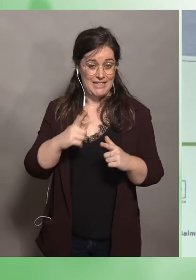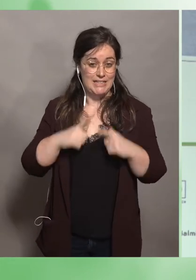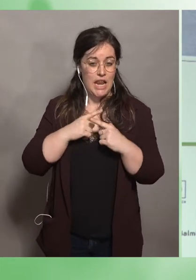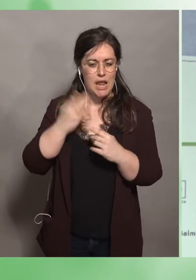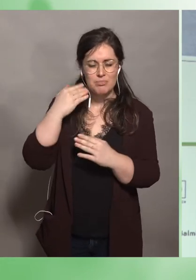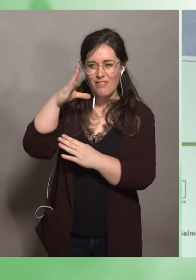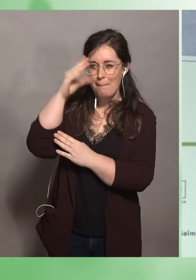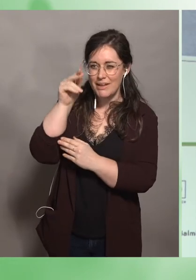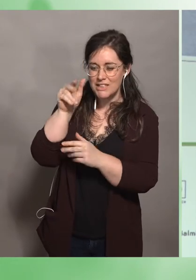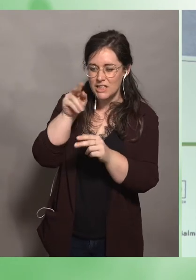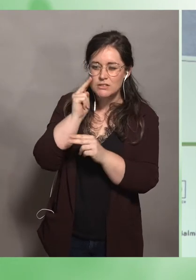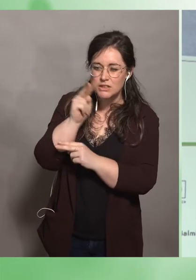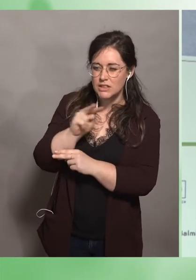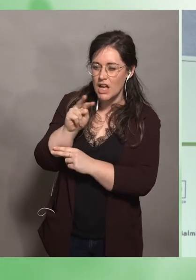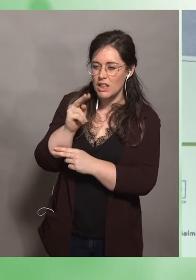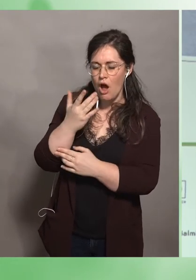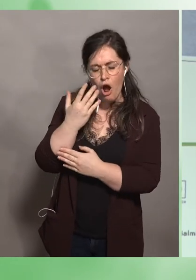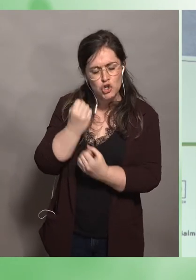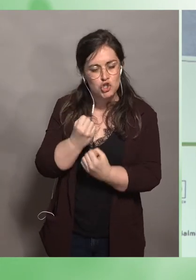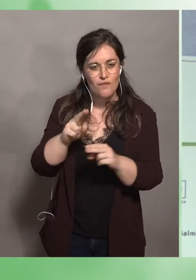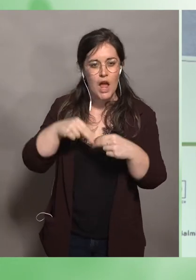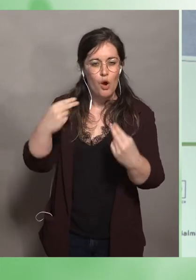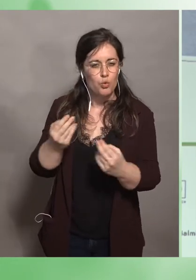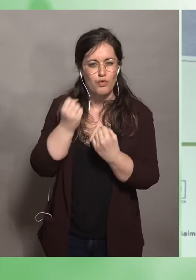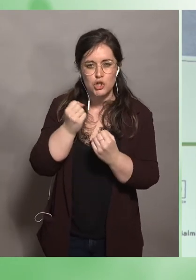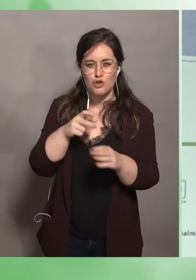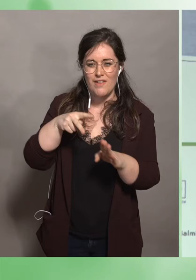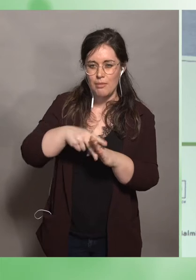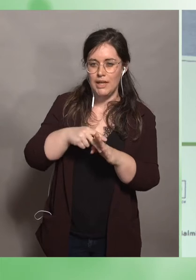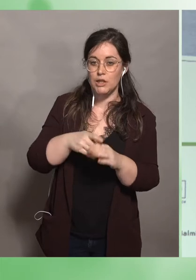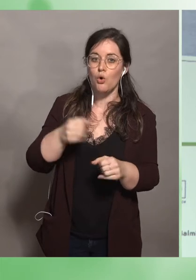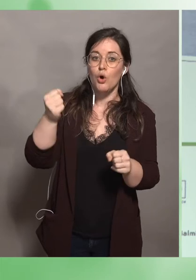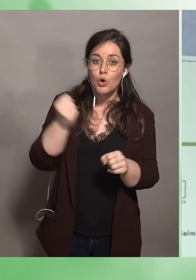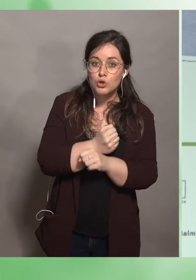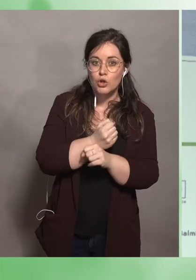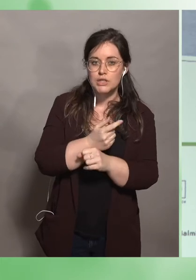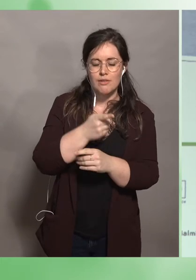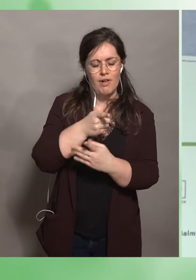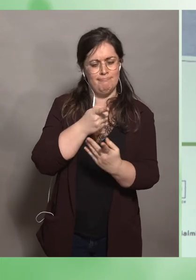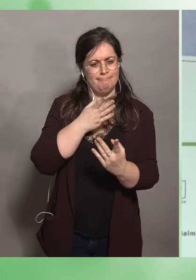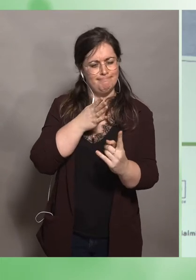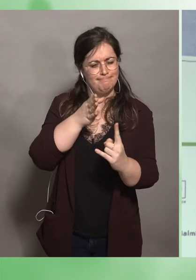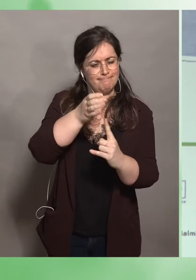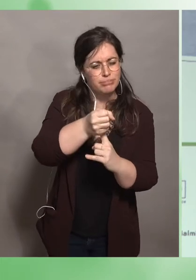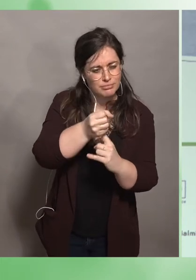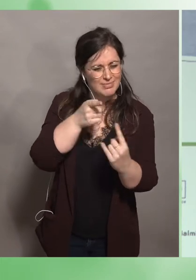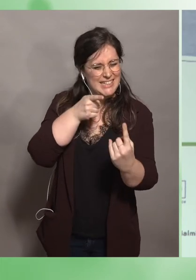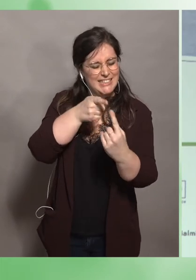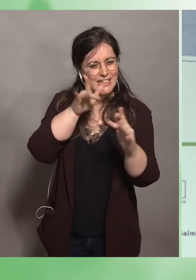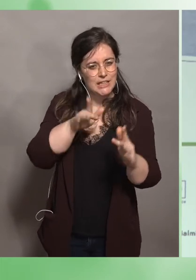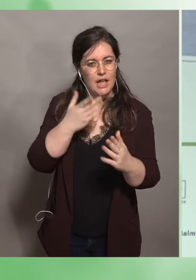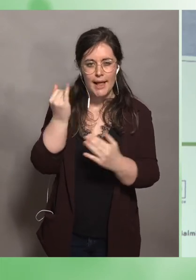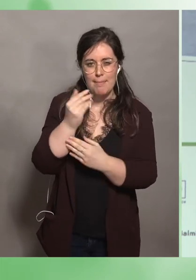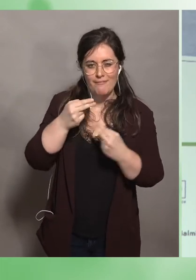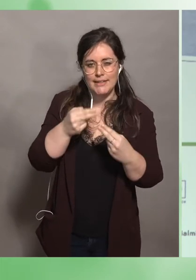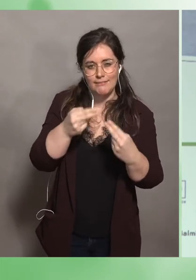Menschen gesehen, die Unfälle hatten, die schwere Behinderungen hatten, die aber trotzdem an etwas festgehalten haben, die aber trotzdem weitergemacht haben.